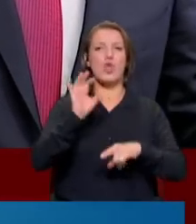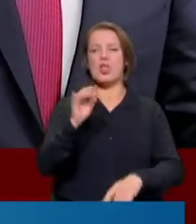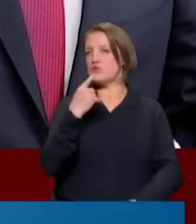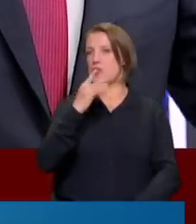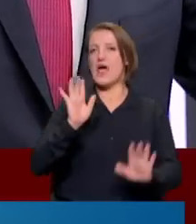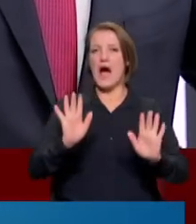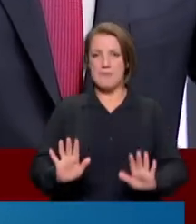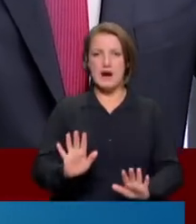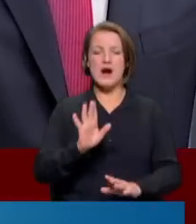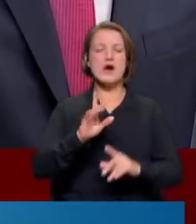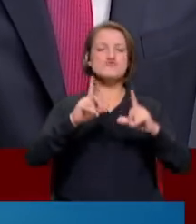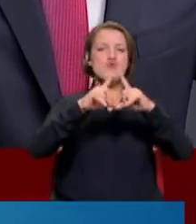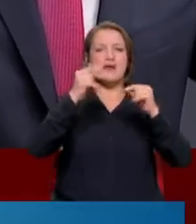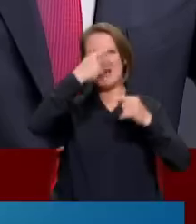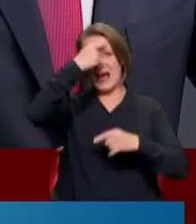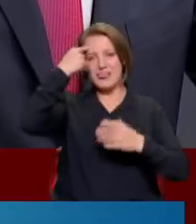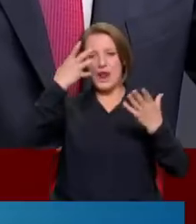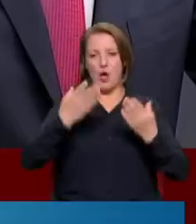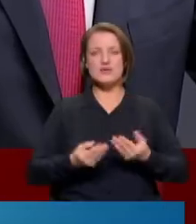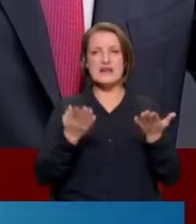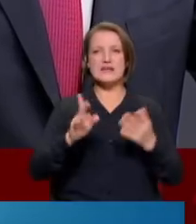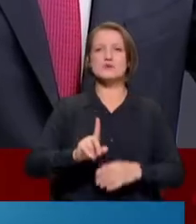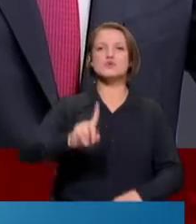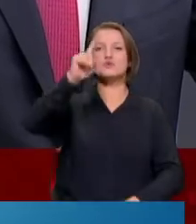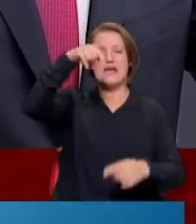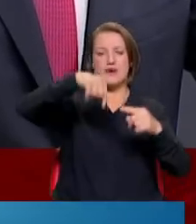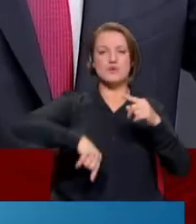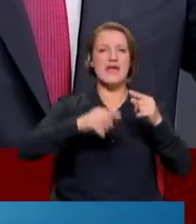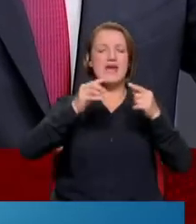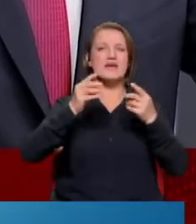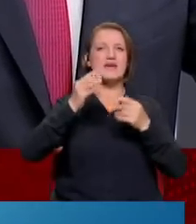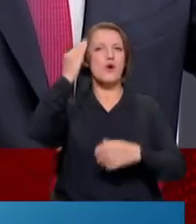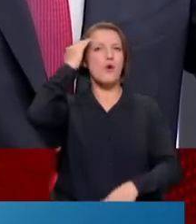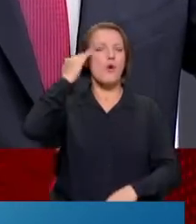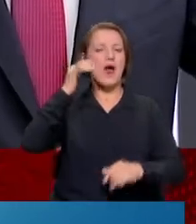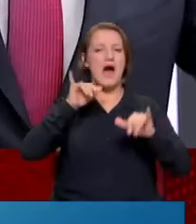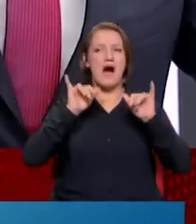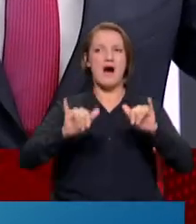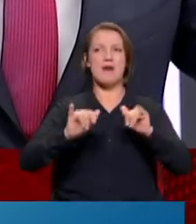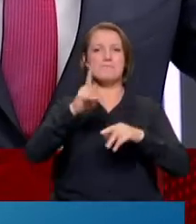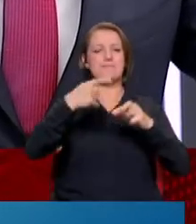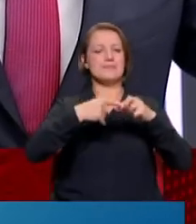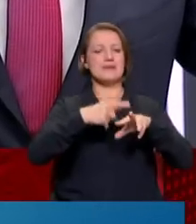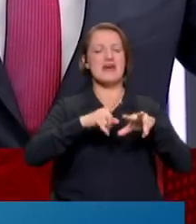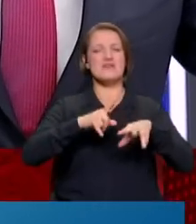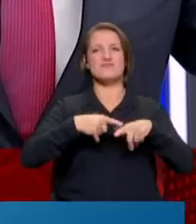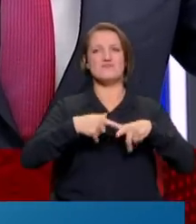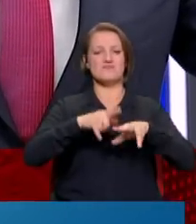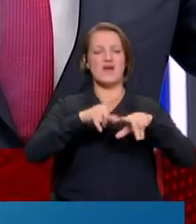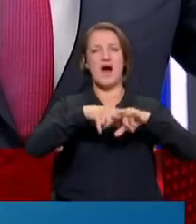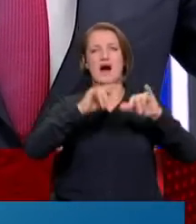öyledir Ama coğrafya Kader Olsaydı kuzeyle Güney Kore aynı coğrafyada biri refahı